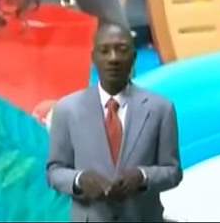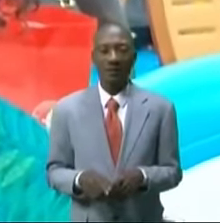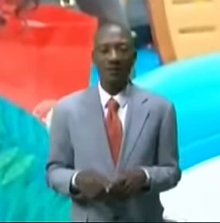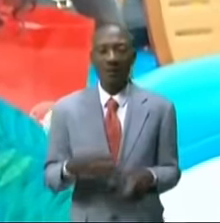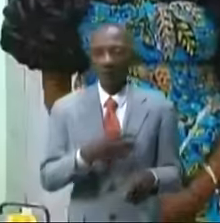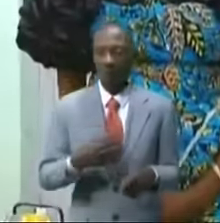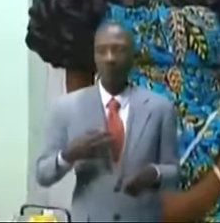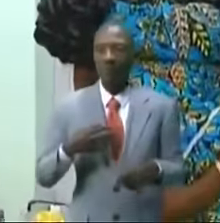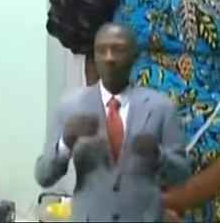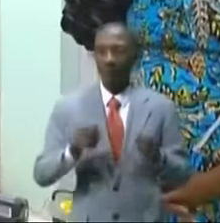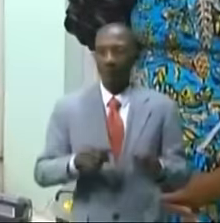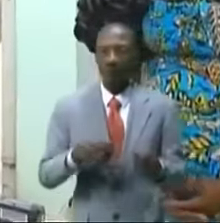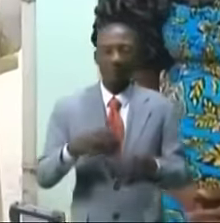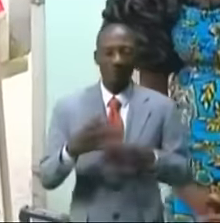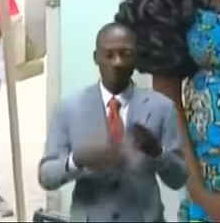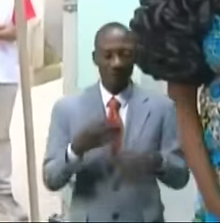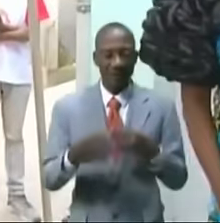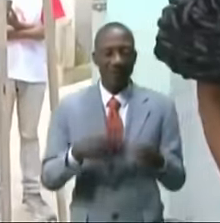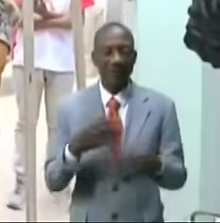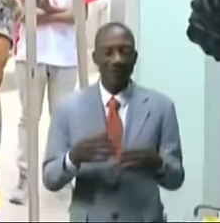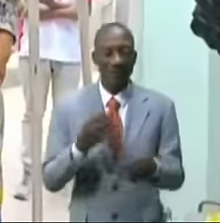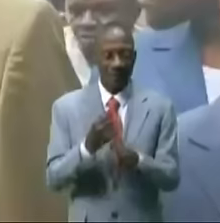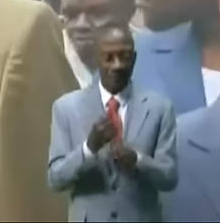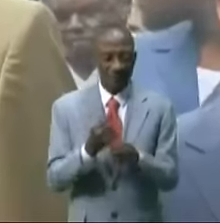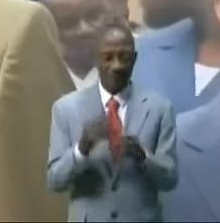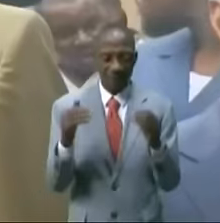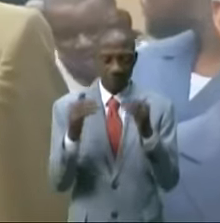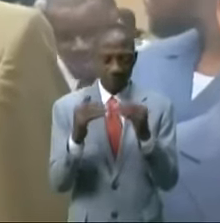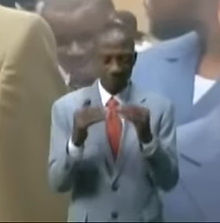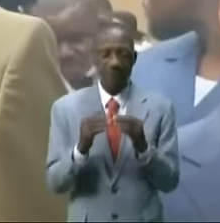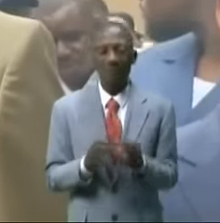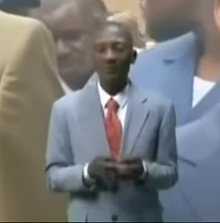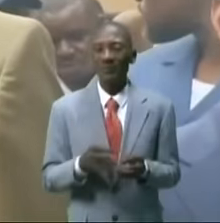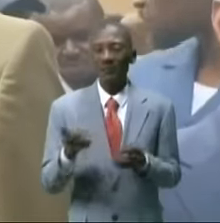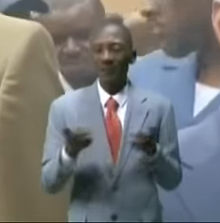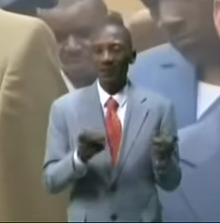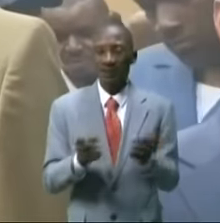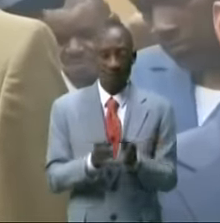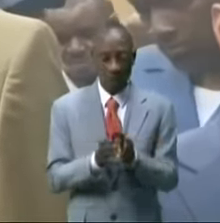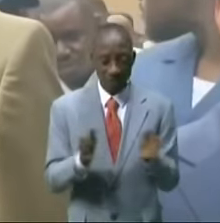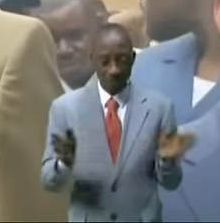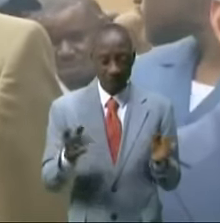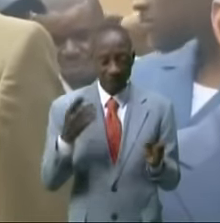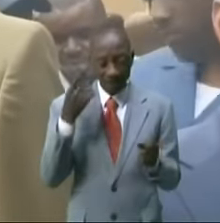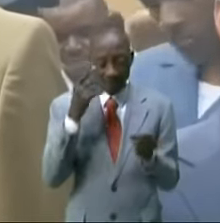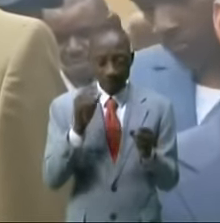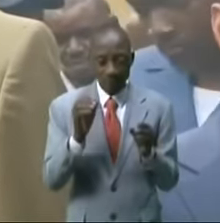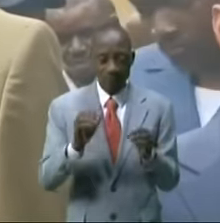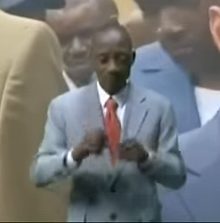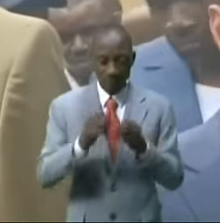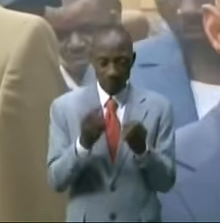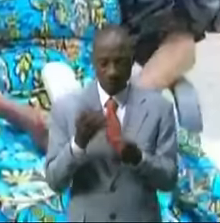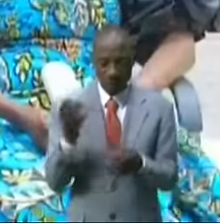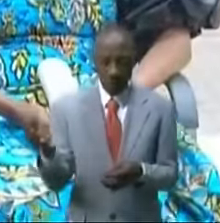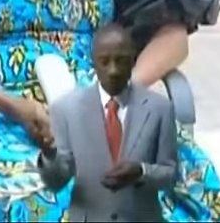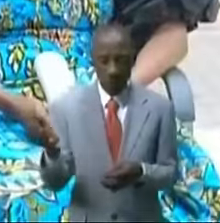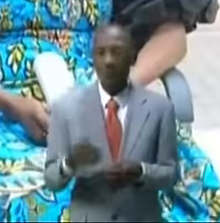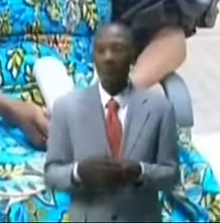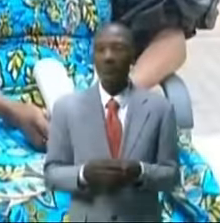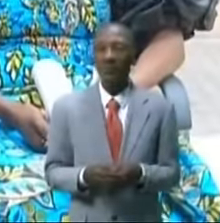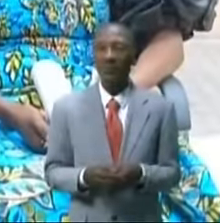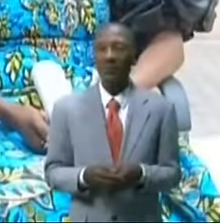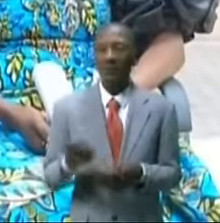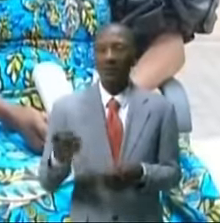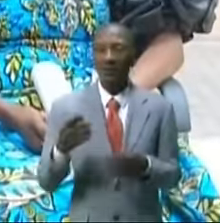de chômage. En tout état de cause, le directeur général de cet office, Cléophas Katumbi Badiachile, reste